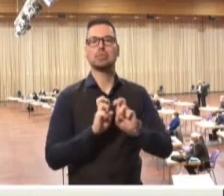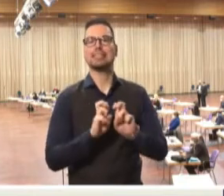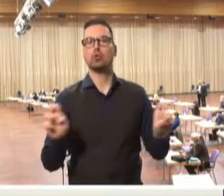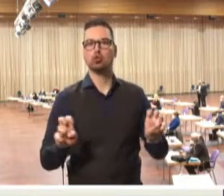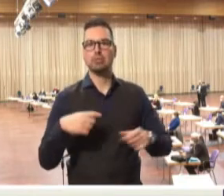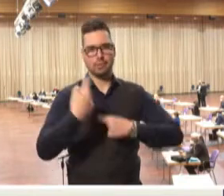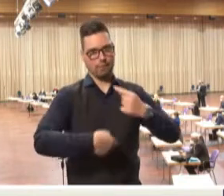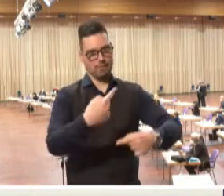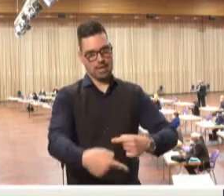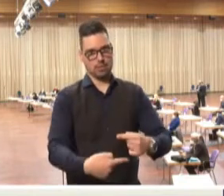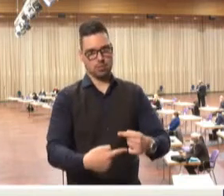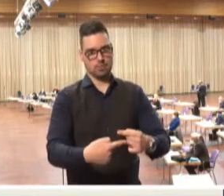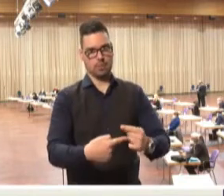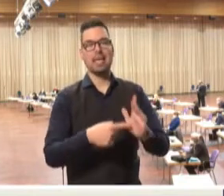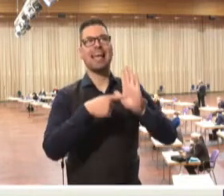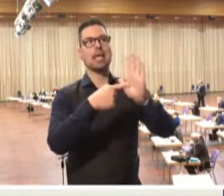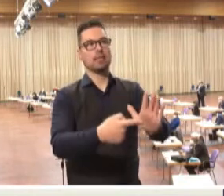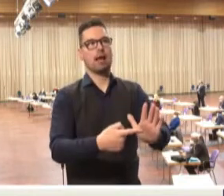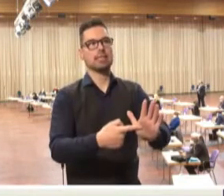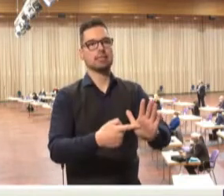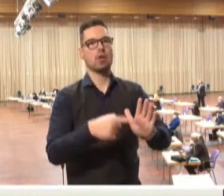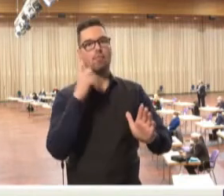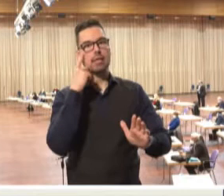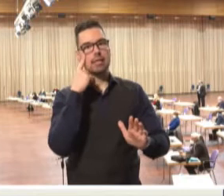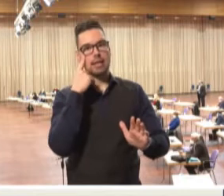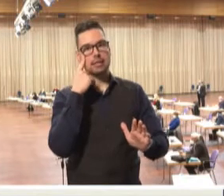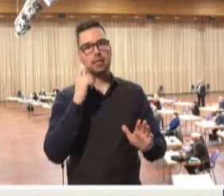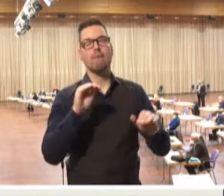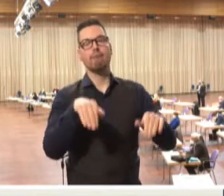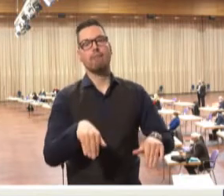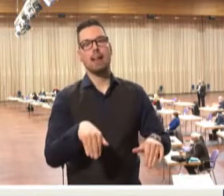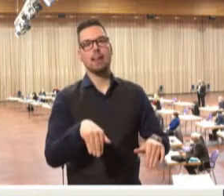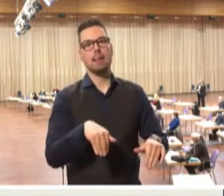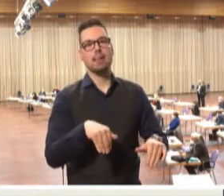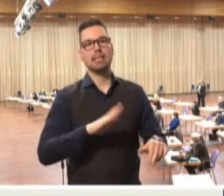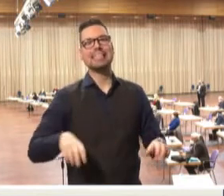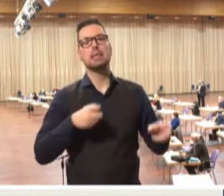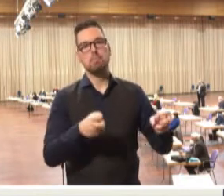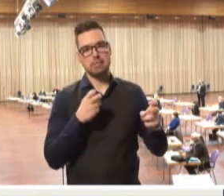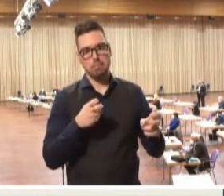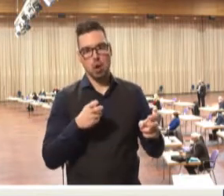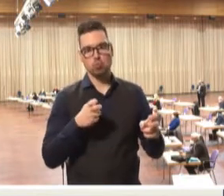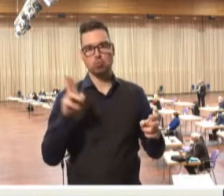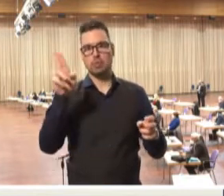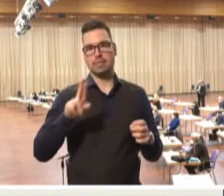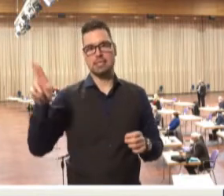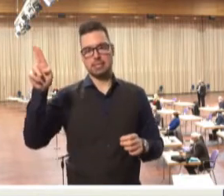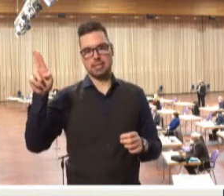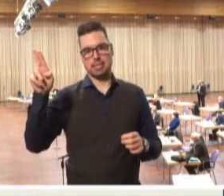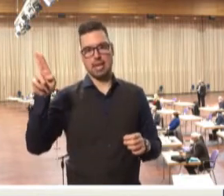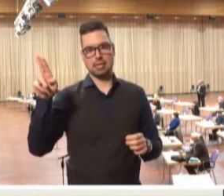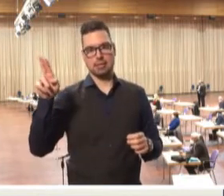Untersuchungsausschussverfahrens Umgang mit Hinweisen auf Verdachtsfälle von Kindesmissbrauchs am Universitätsklinikum des Saarlandes seit